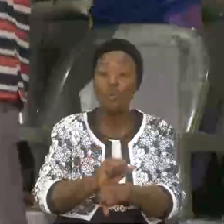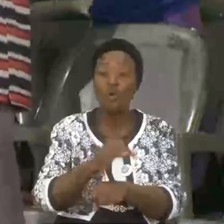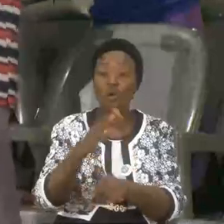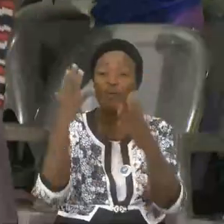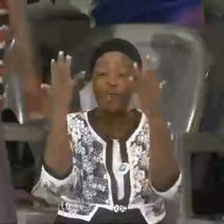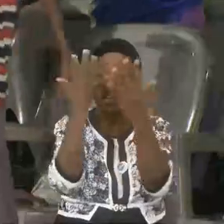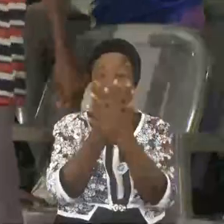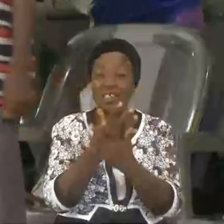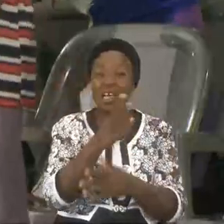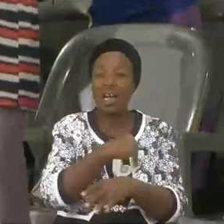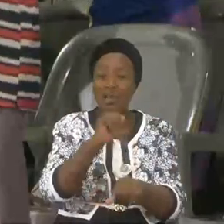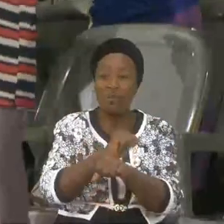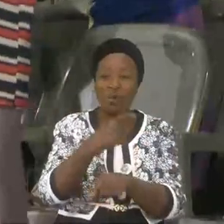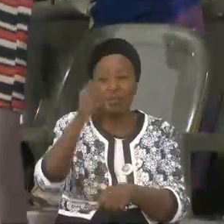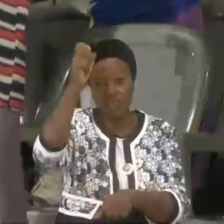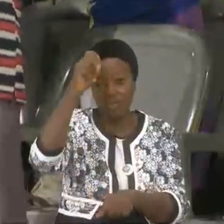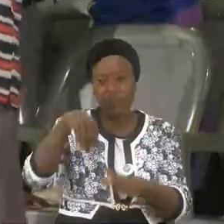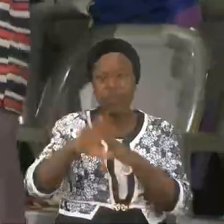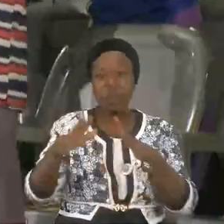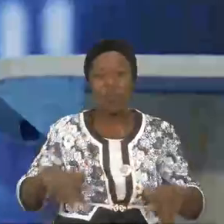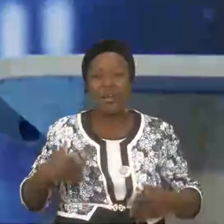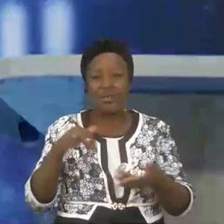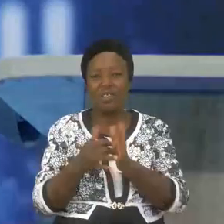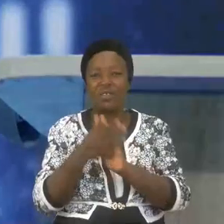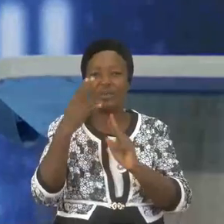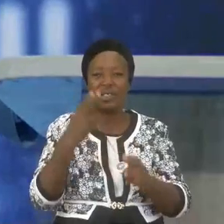de ténèbres et de diable dans ta vie.